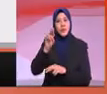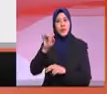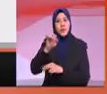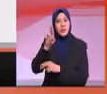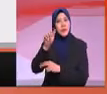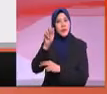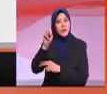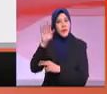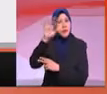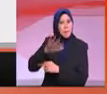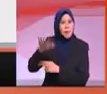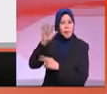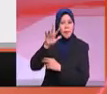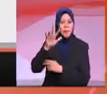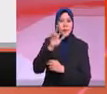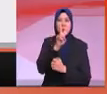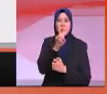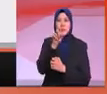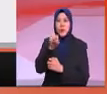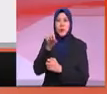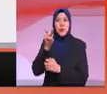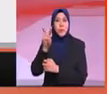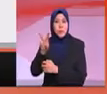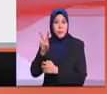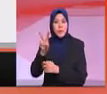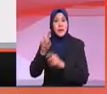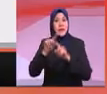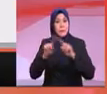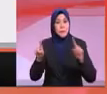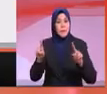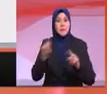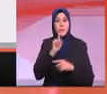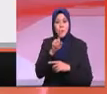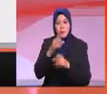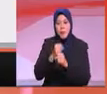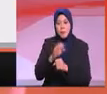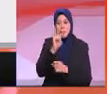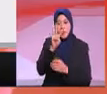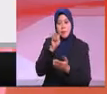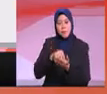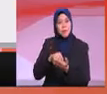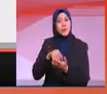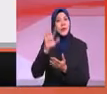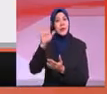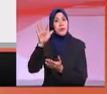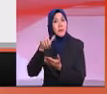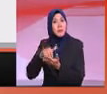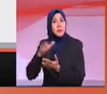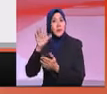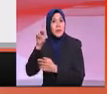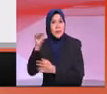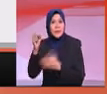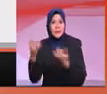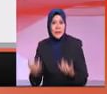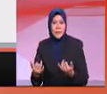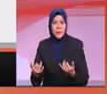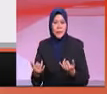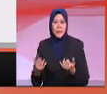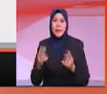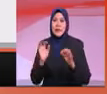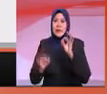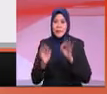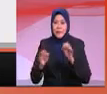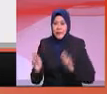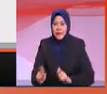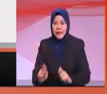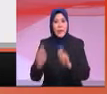dan ramalan, iaitu R0 2.2, kita sepatutnya mendapat 4,000-5,000 kes sekarang ni. Jadi kalau